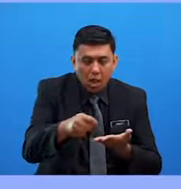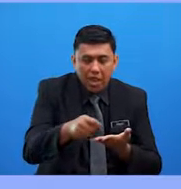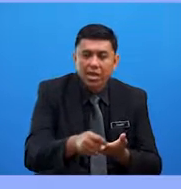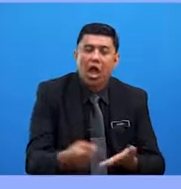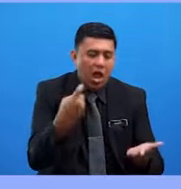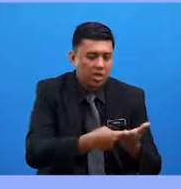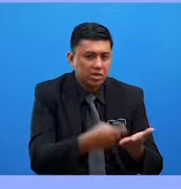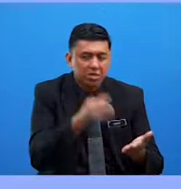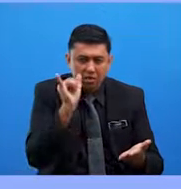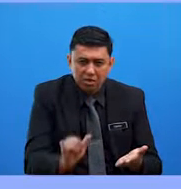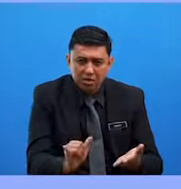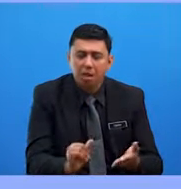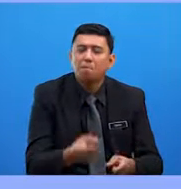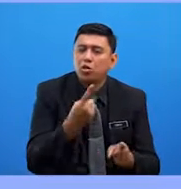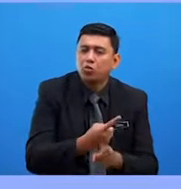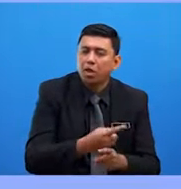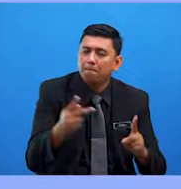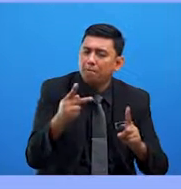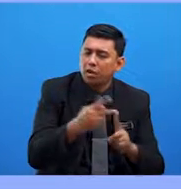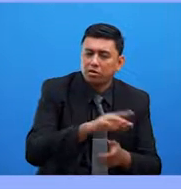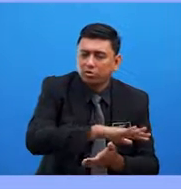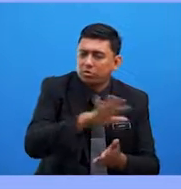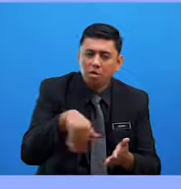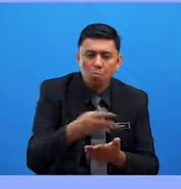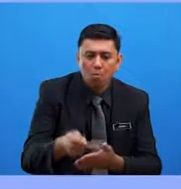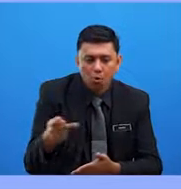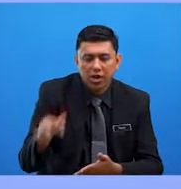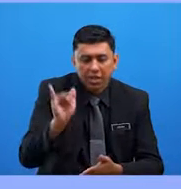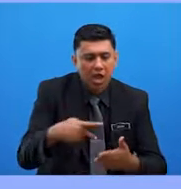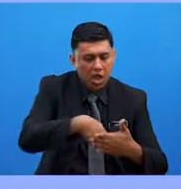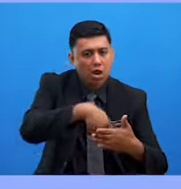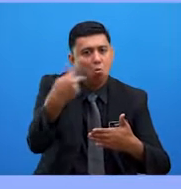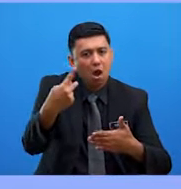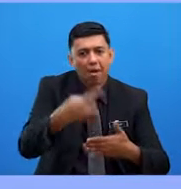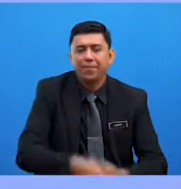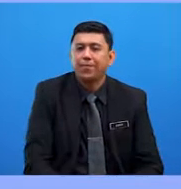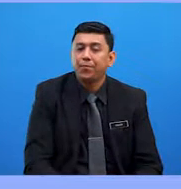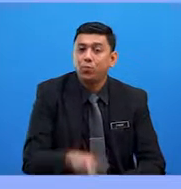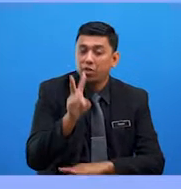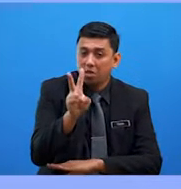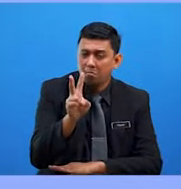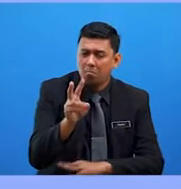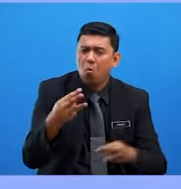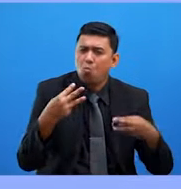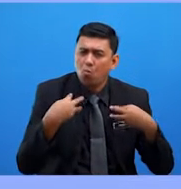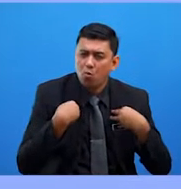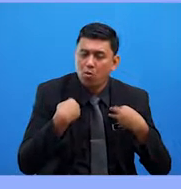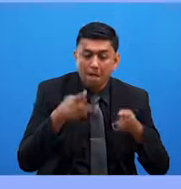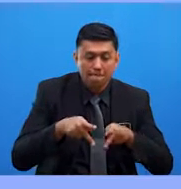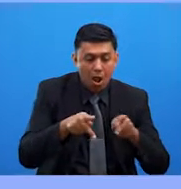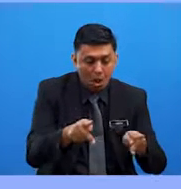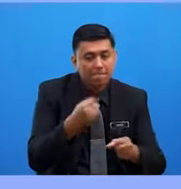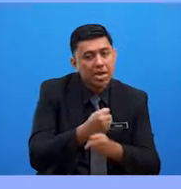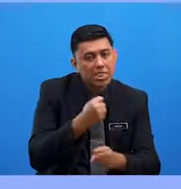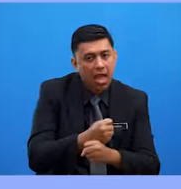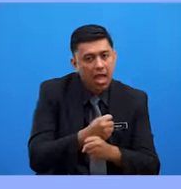berpatutan kepada semua produk yang dikeluarkan. Kedua, mewujudkan peluang